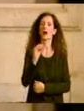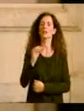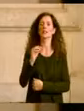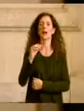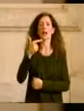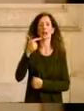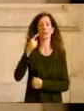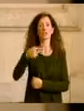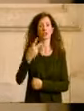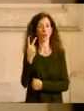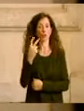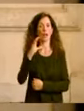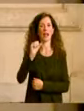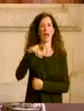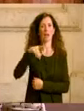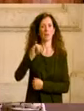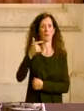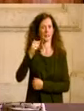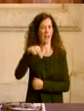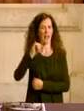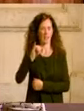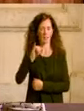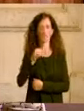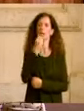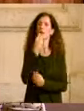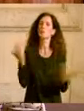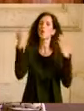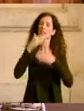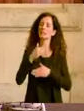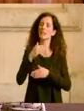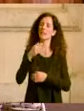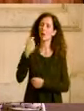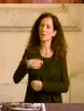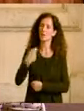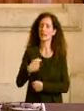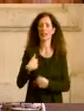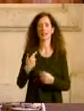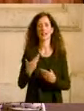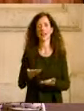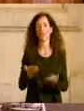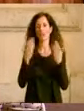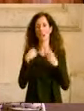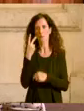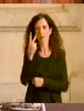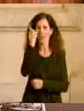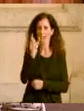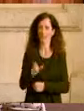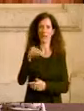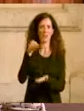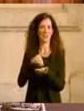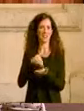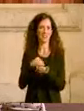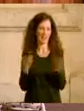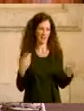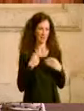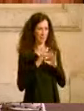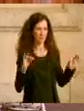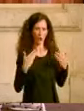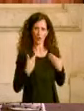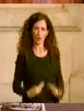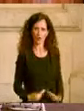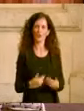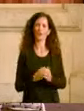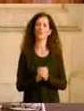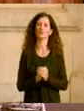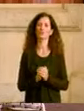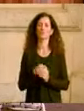del TG2. Prego. Buonasera Presidente, è bello rivederla in carne ed ossa finalmente. Eccomi qua. Senta, è un'emergenza che